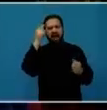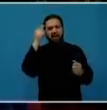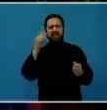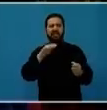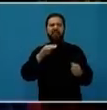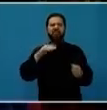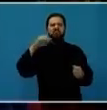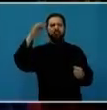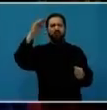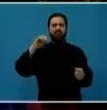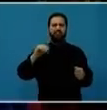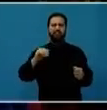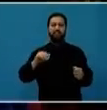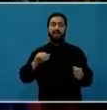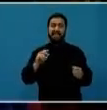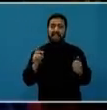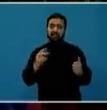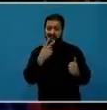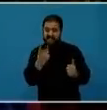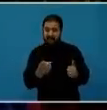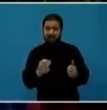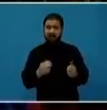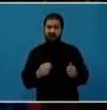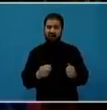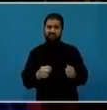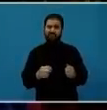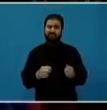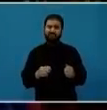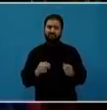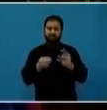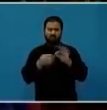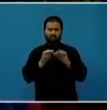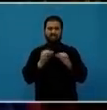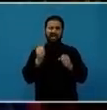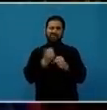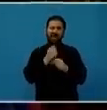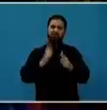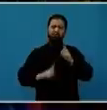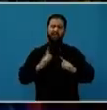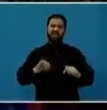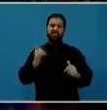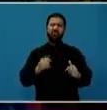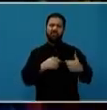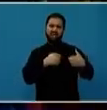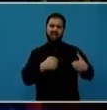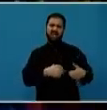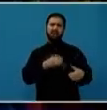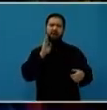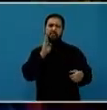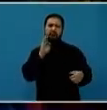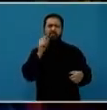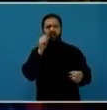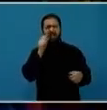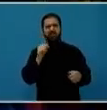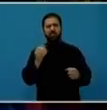Și ele produc suferință chiar și în sufletul părintelui, la un moment dat, atunci când el conștientizează că ceea ce a făcut nu a fost